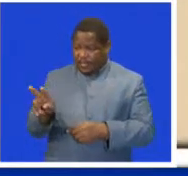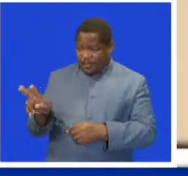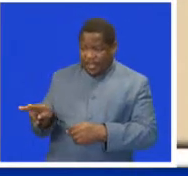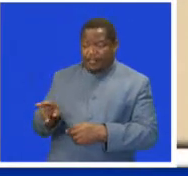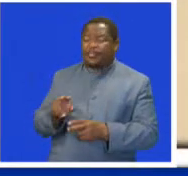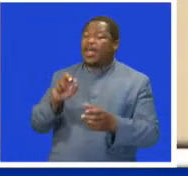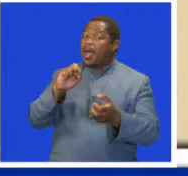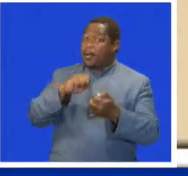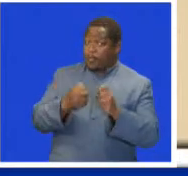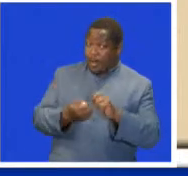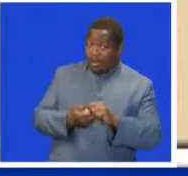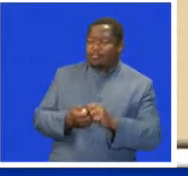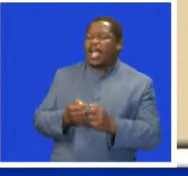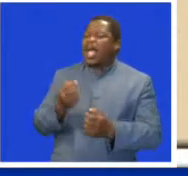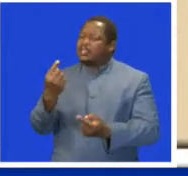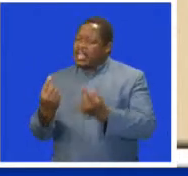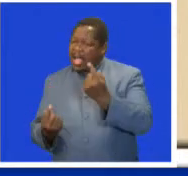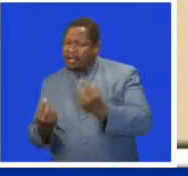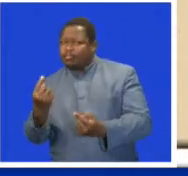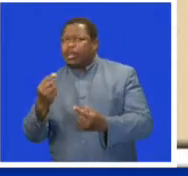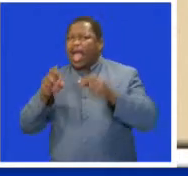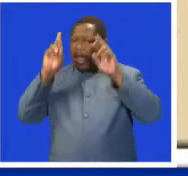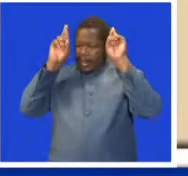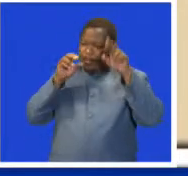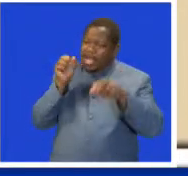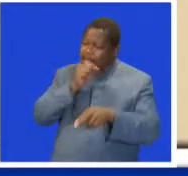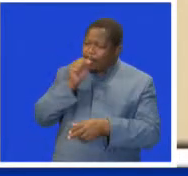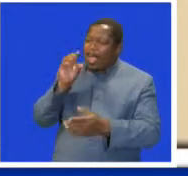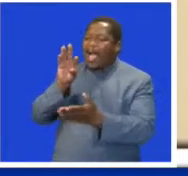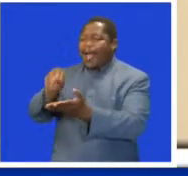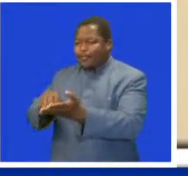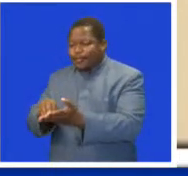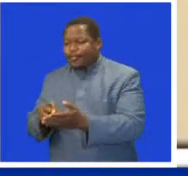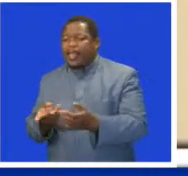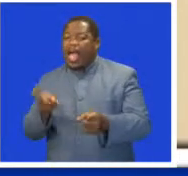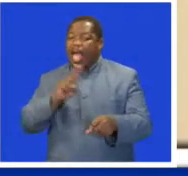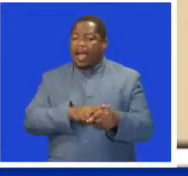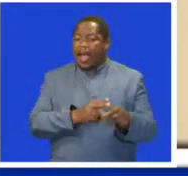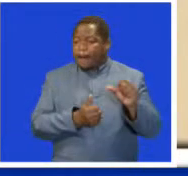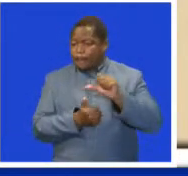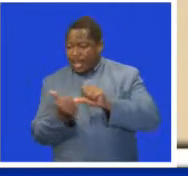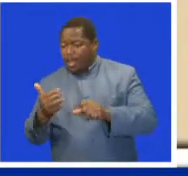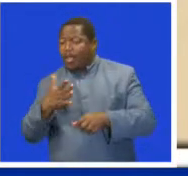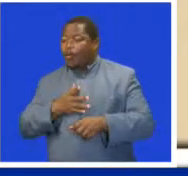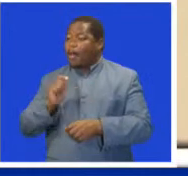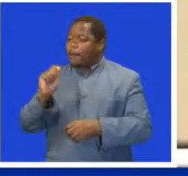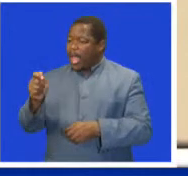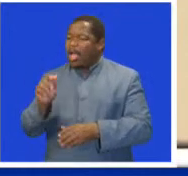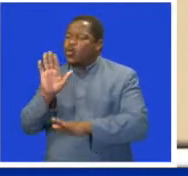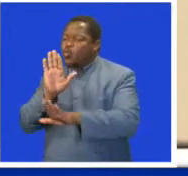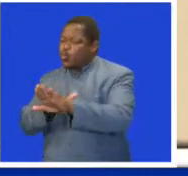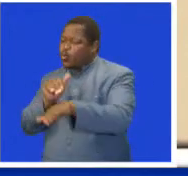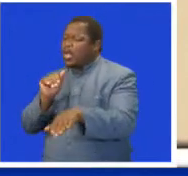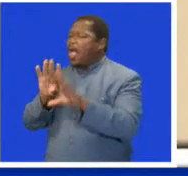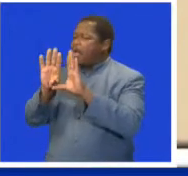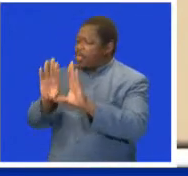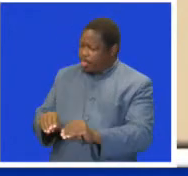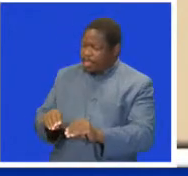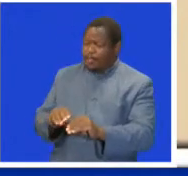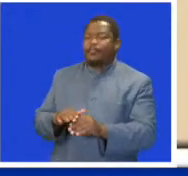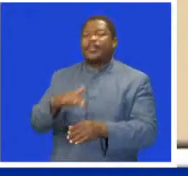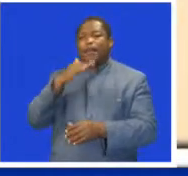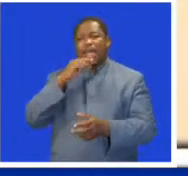ngalesinye isikhathi udamkhanza ngalesinye isikhathi ungamkhanzi lokusho ukuthi le consistency lobukhona bakhe sonke isikhathi